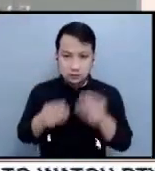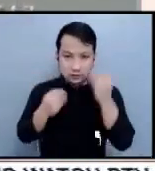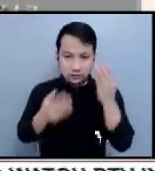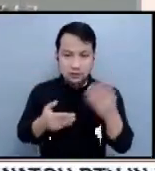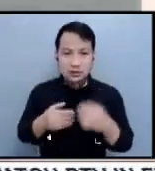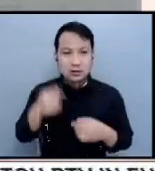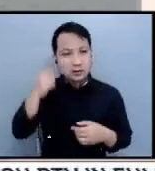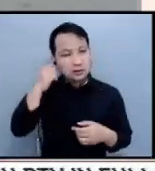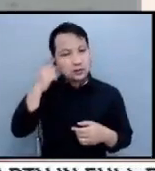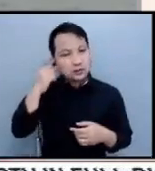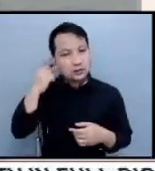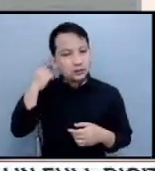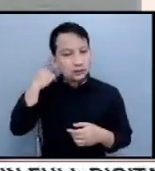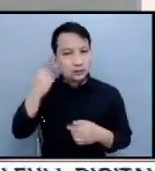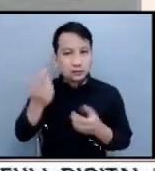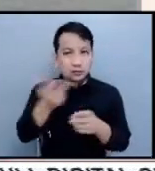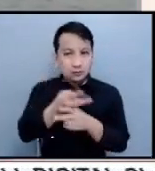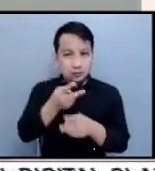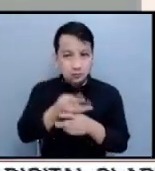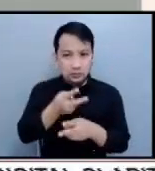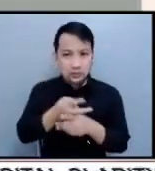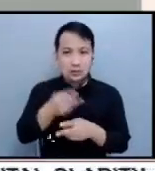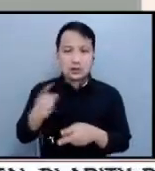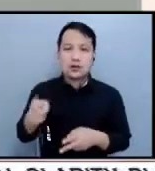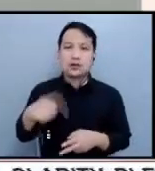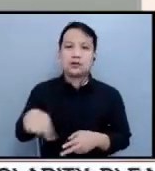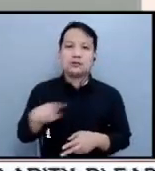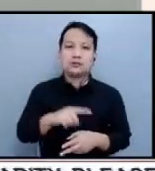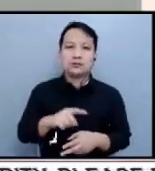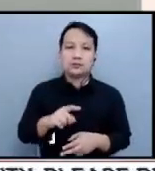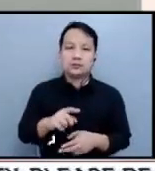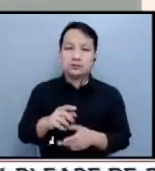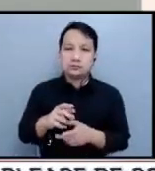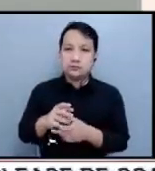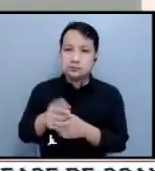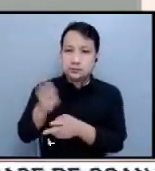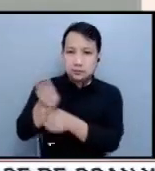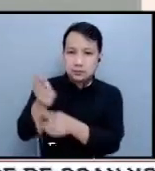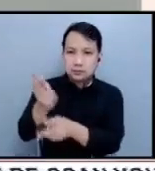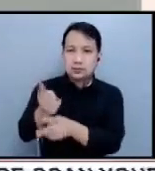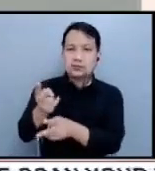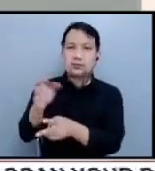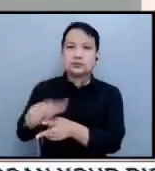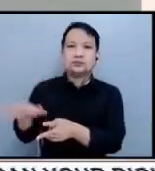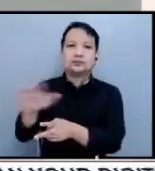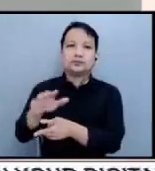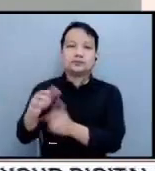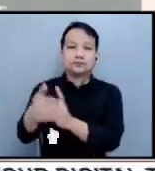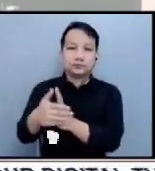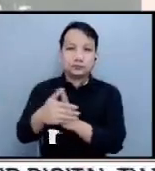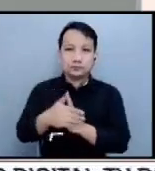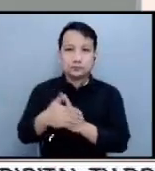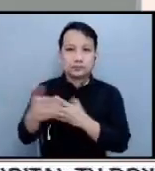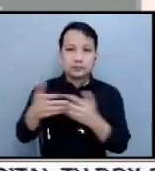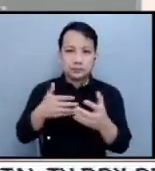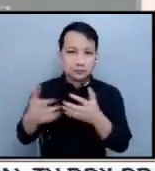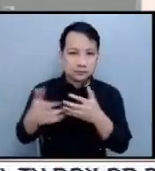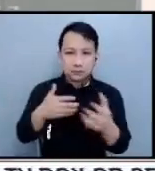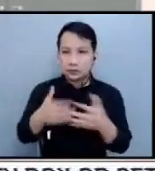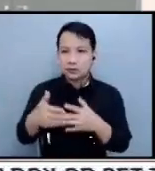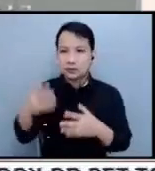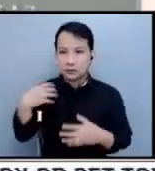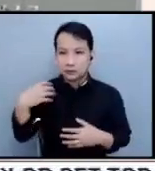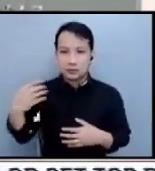in our monitoring list ay nasa isolation ngayon, whether it's with the employer